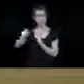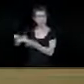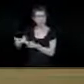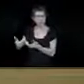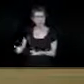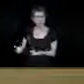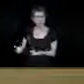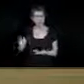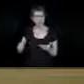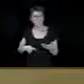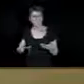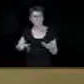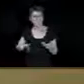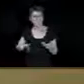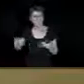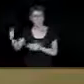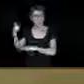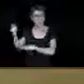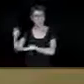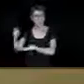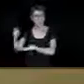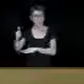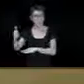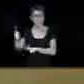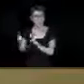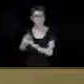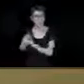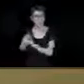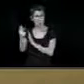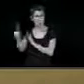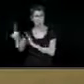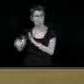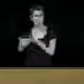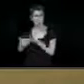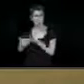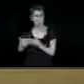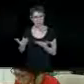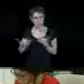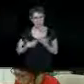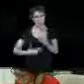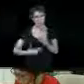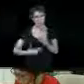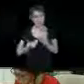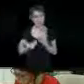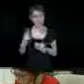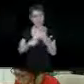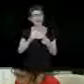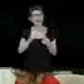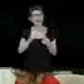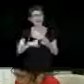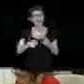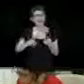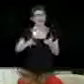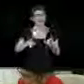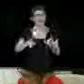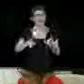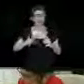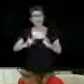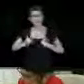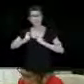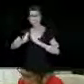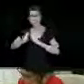proche réunion du Conseil régional de l'exercice de cette compétence, pour chacune des compétences déléguées. Or, depuis 6 mois, on n'a plus aucun compte-rendu de ces